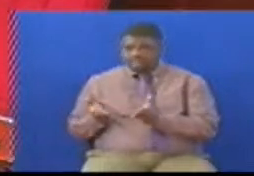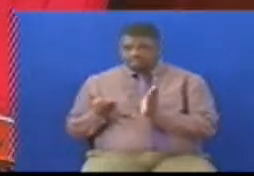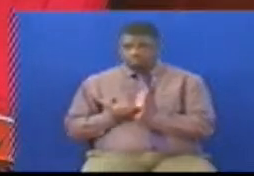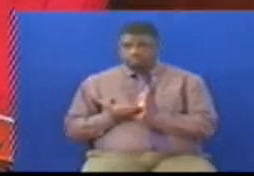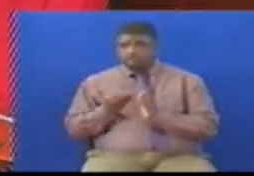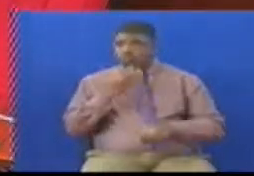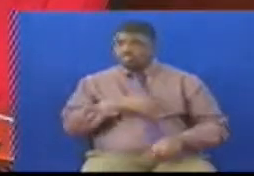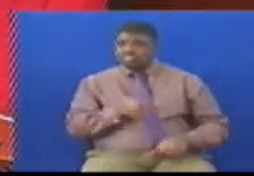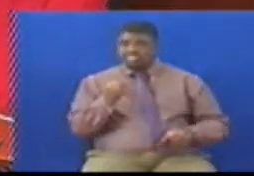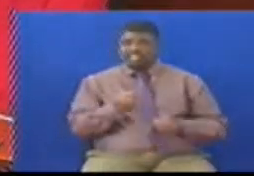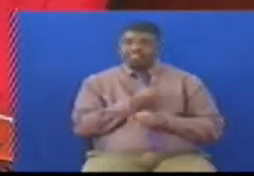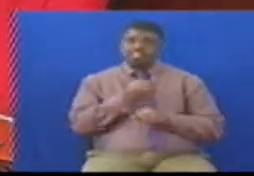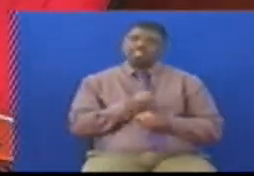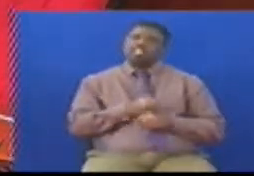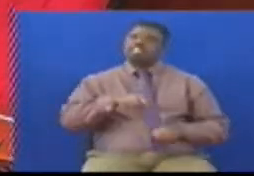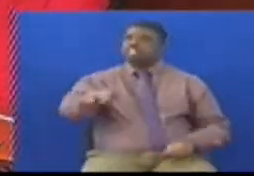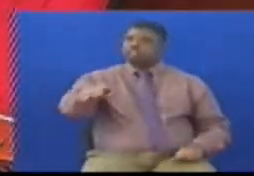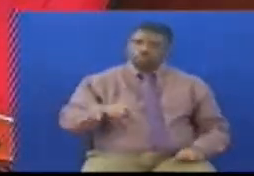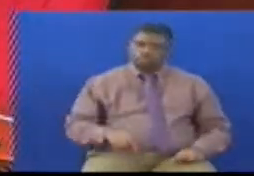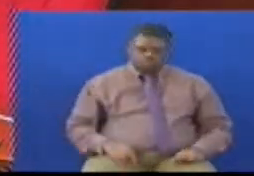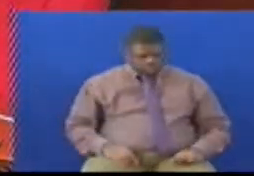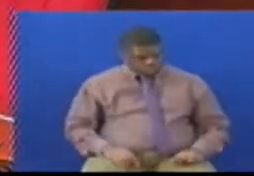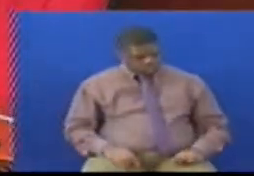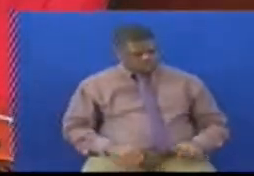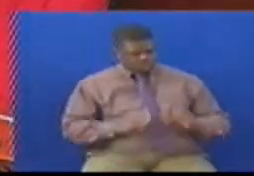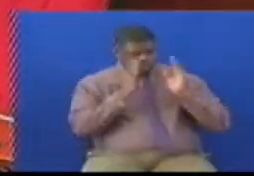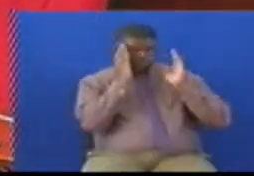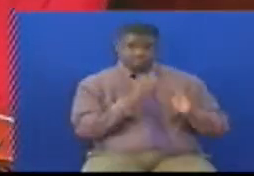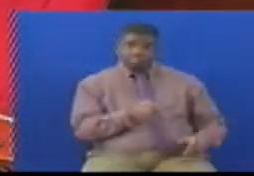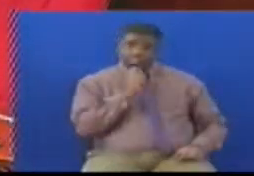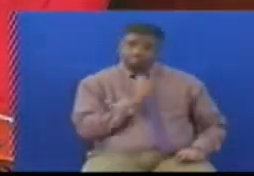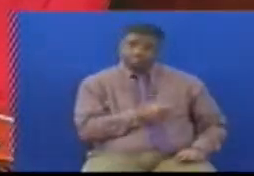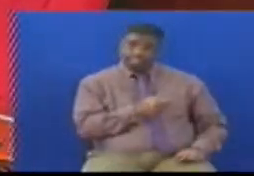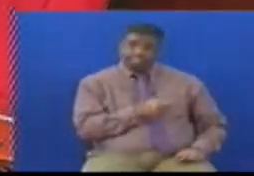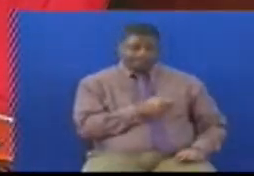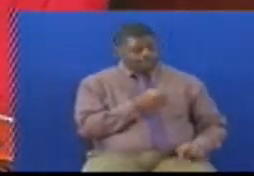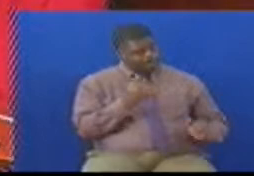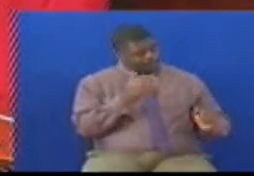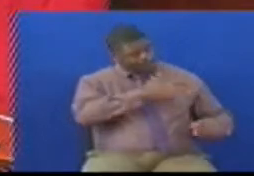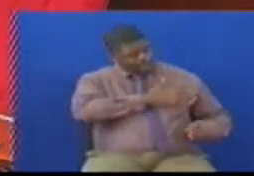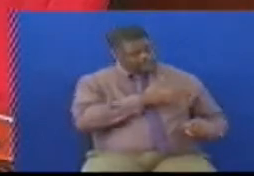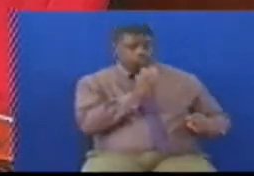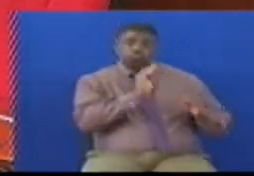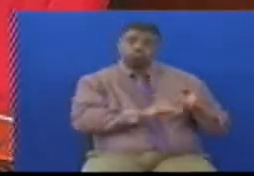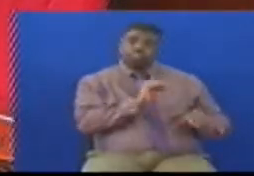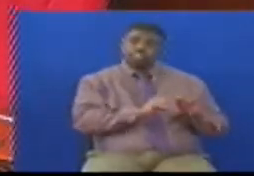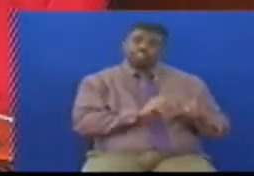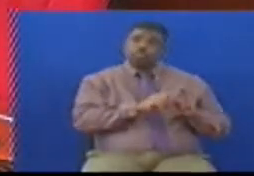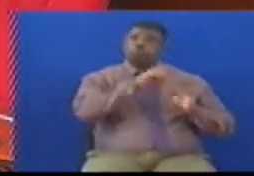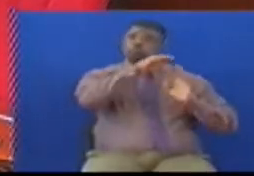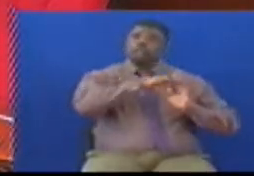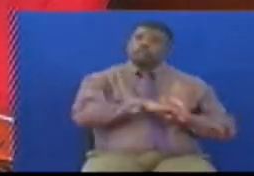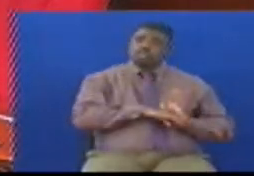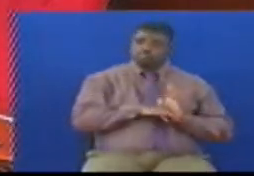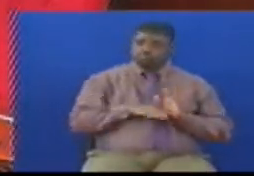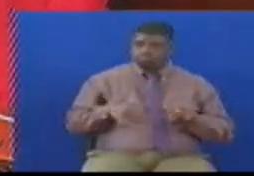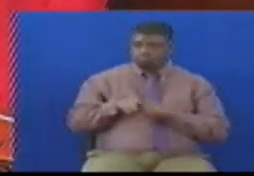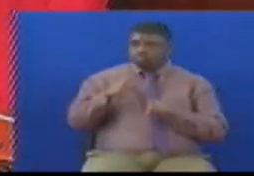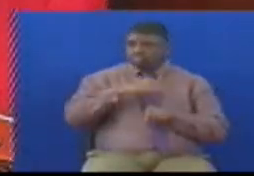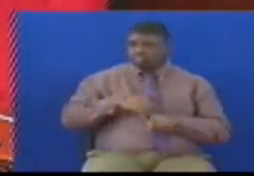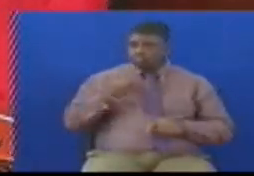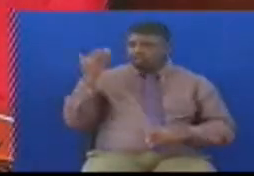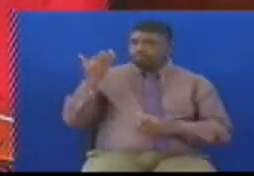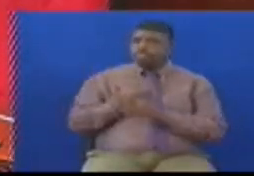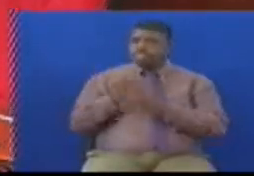dhamana alifanyie kazi hiyo. Lakini lingine Mheshimiwa Speaker ambalo ningependa kulichangia ni utaratibu ambao wenzetu wa Benki Kuu ya